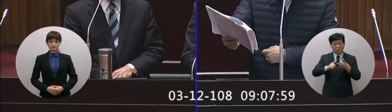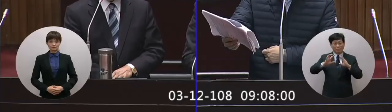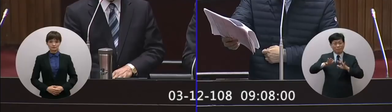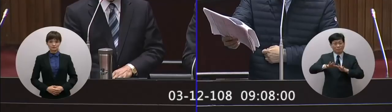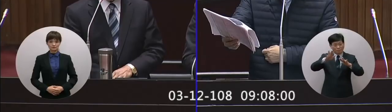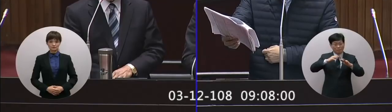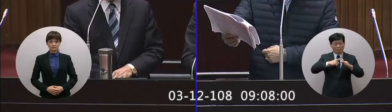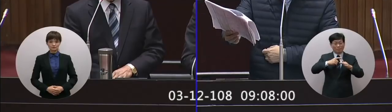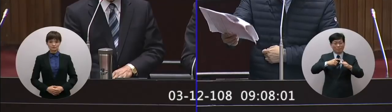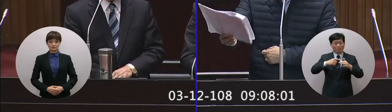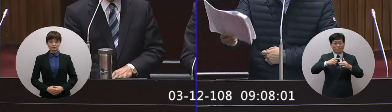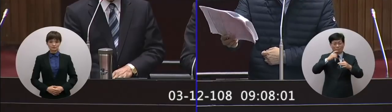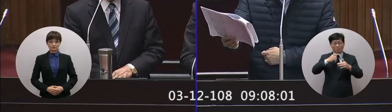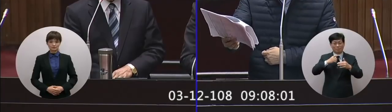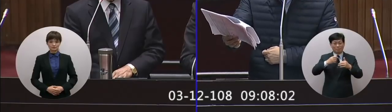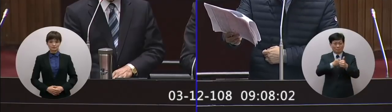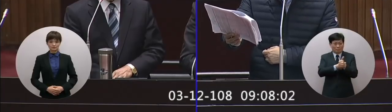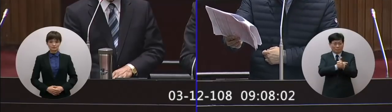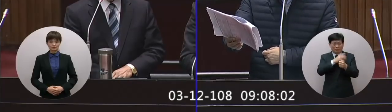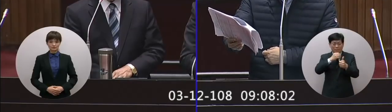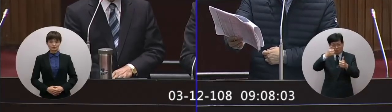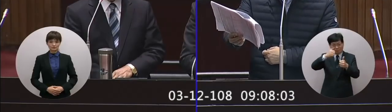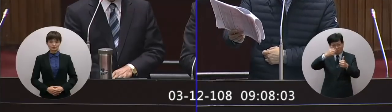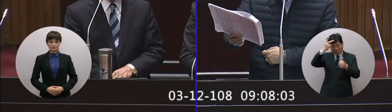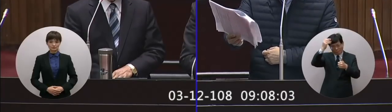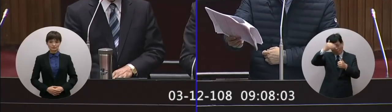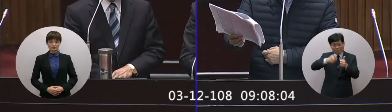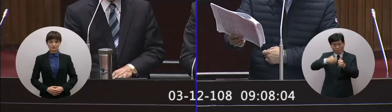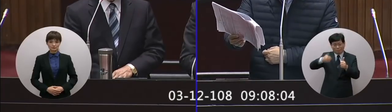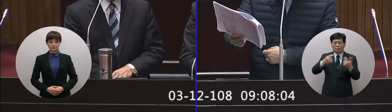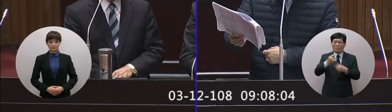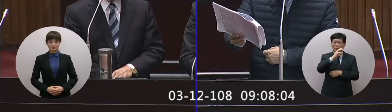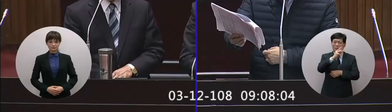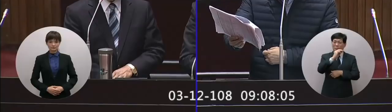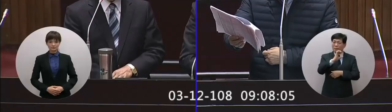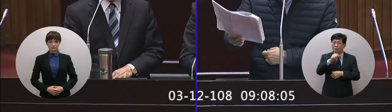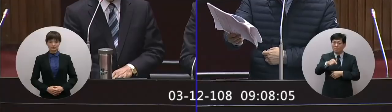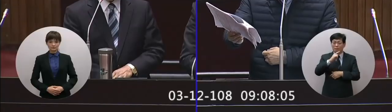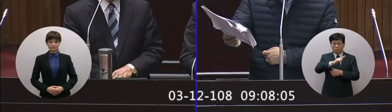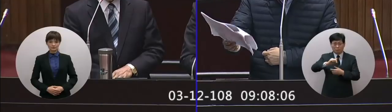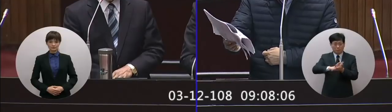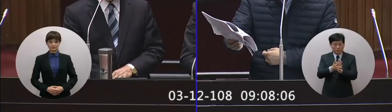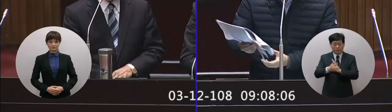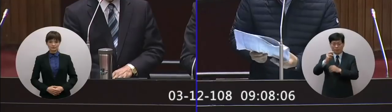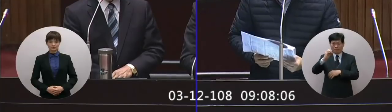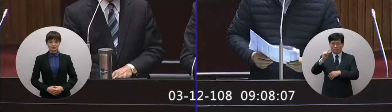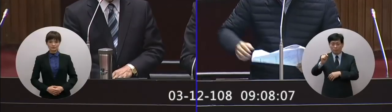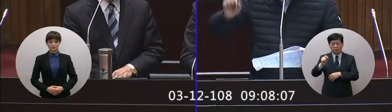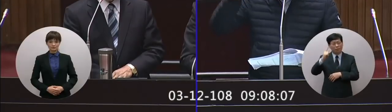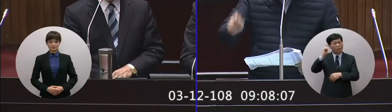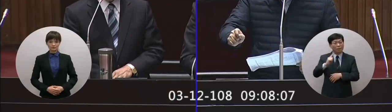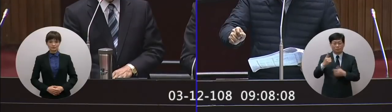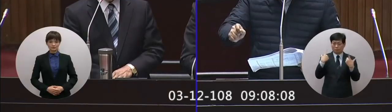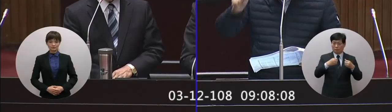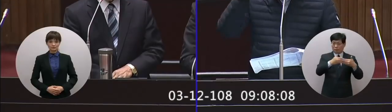委、政府主委说，推动这个东西会由MIC 的产品变成 MIT， 也就